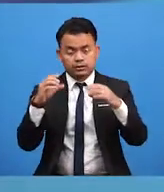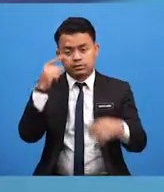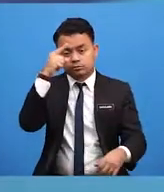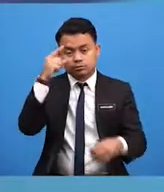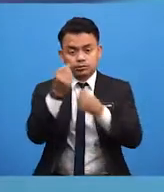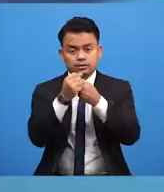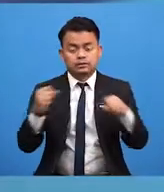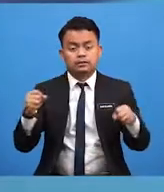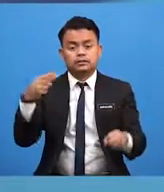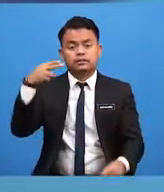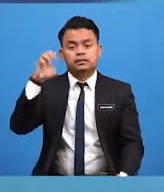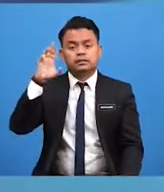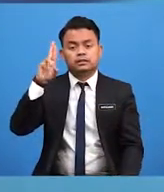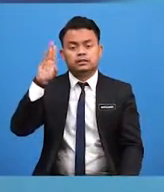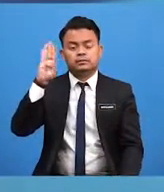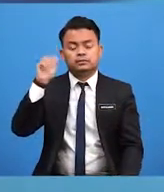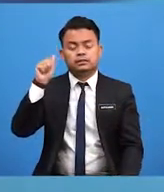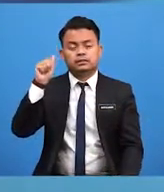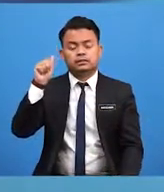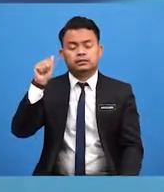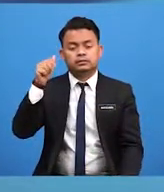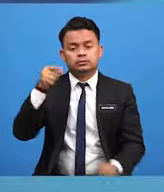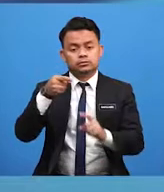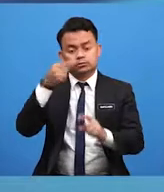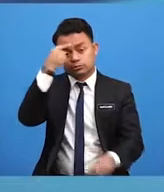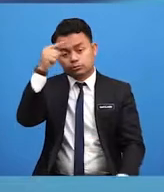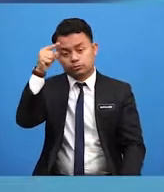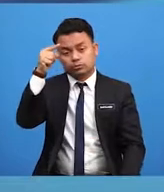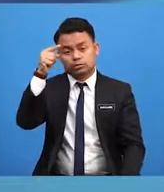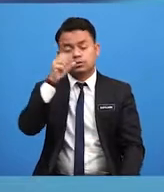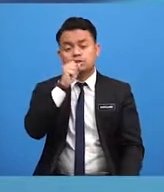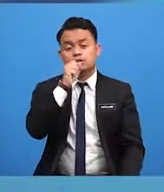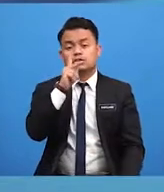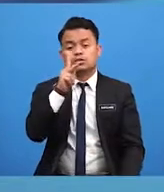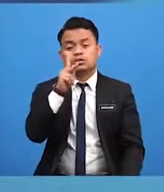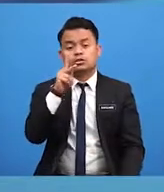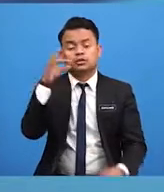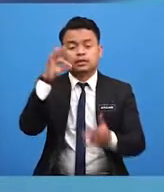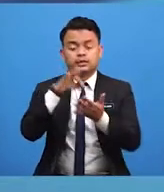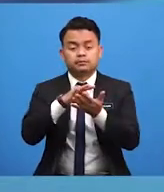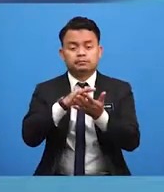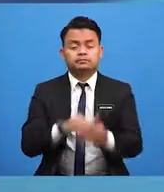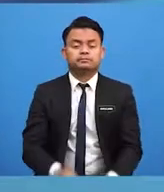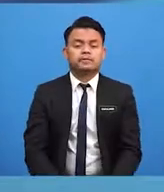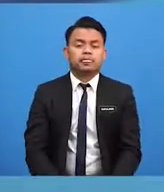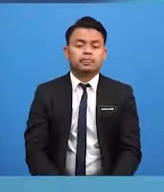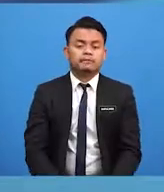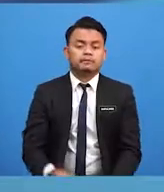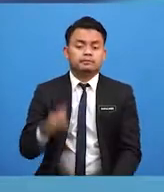stok ayam, iaitu pertama, sachet atau uncang, dan